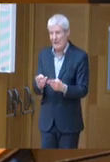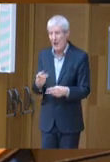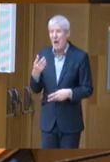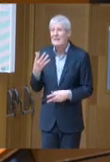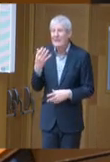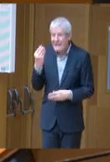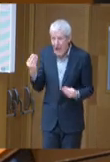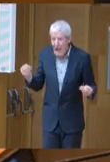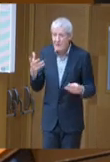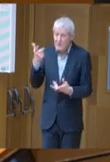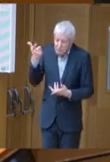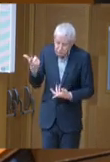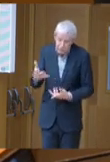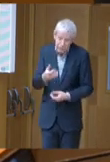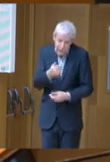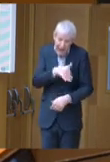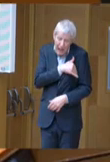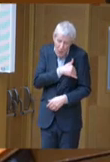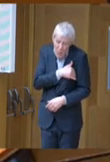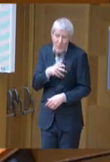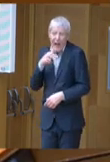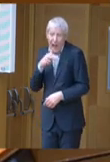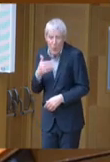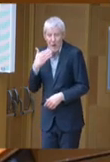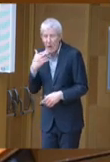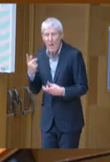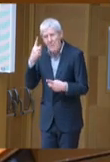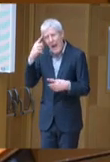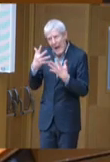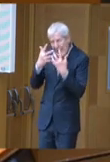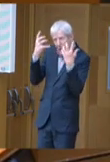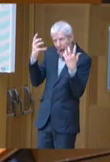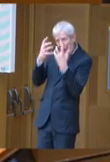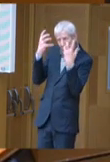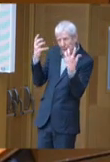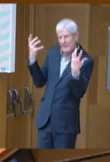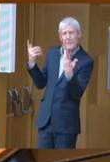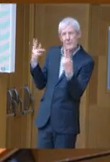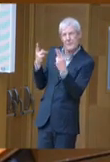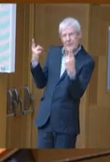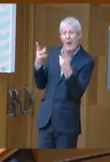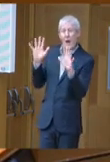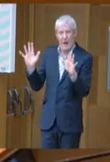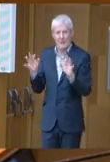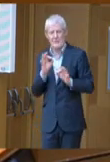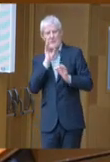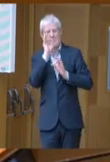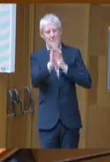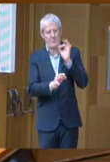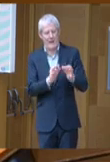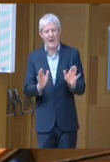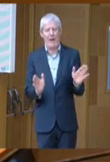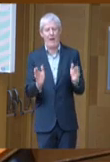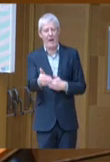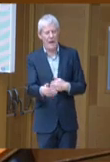ragazzi, gli alunni non riescono a comprendere appieno questi temi, ma spiegarli all'interno delle classi